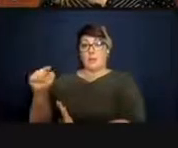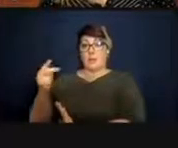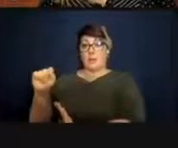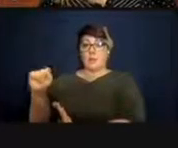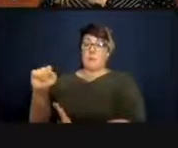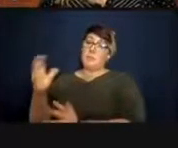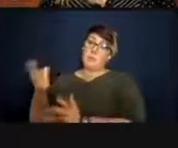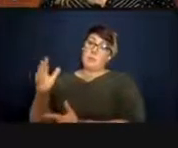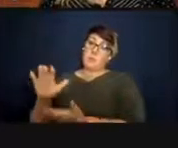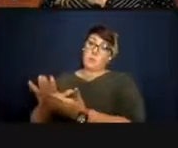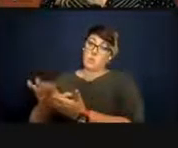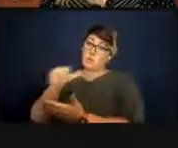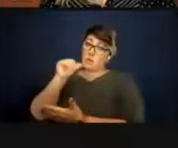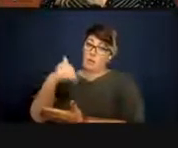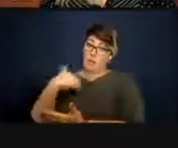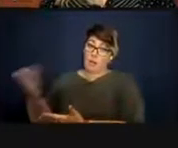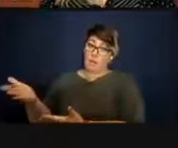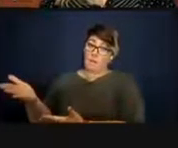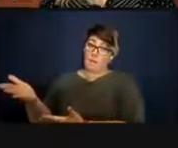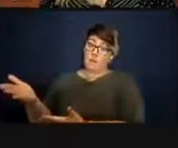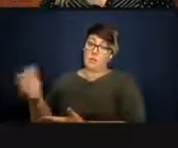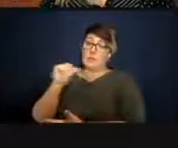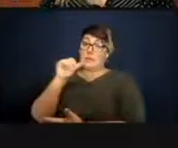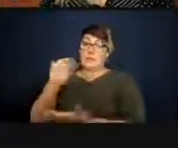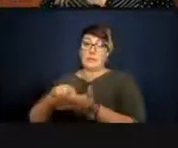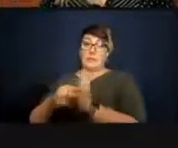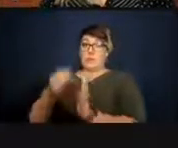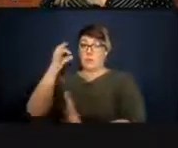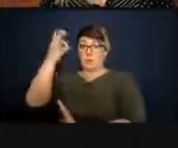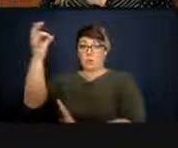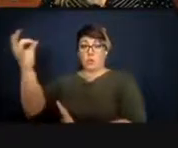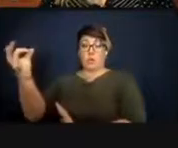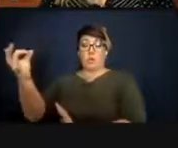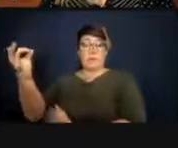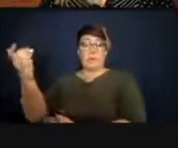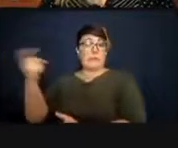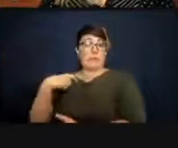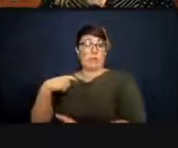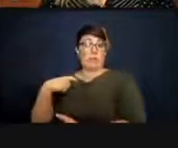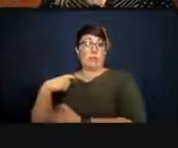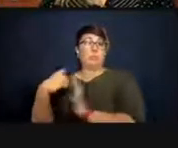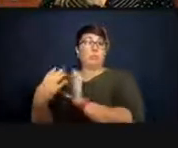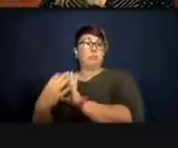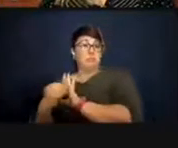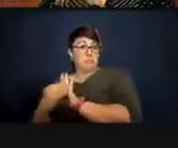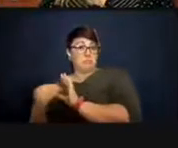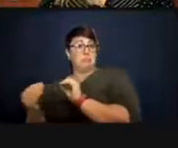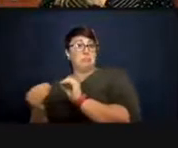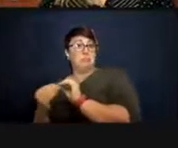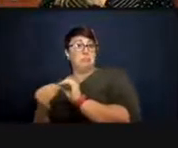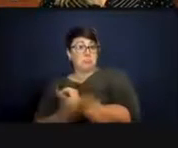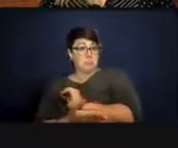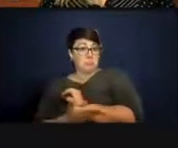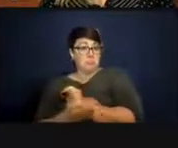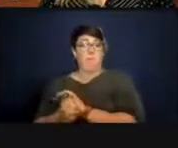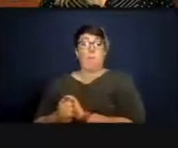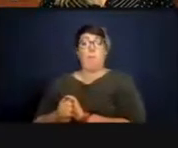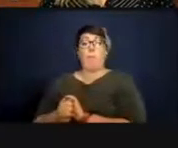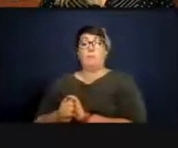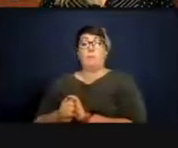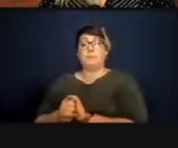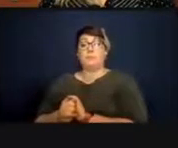Tunaweza kufikiria kuhusu shule za sumaku ambazo zina programu za sumaku. Tunaweza kuwa na shule kama